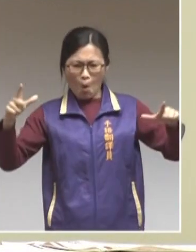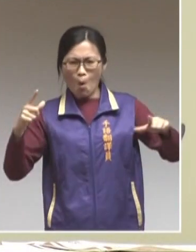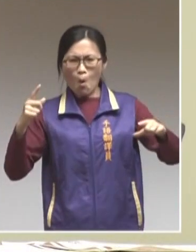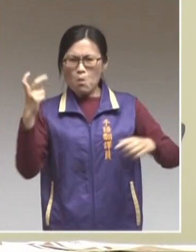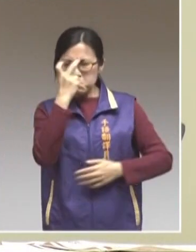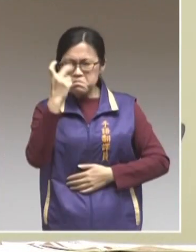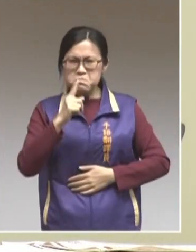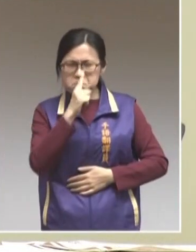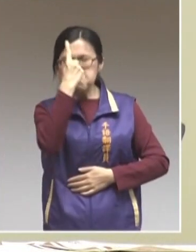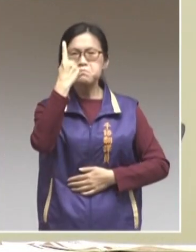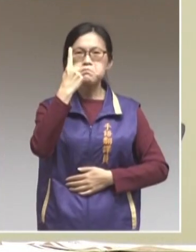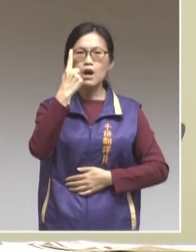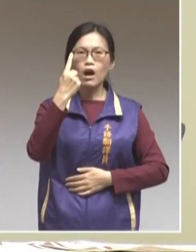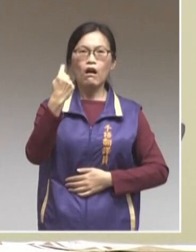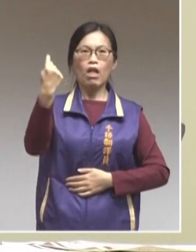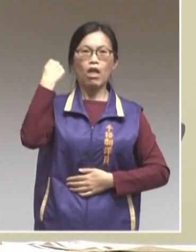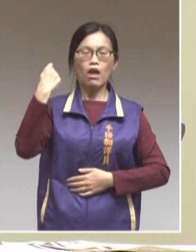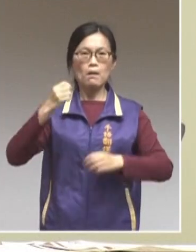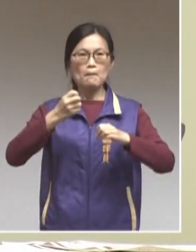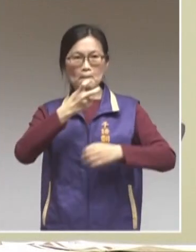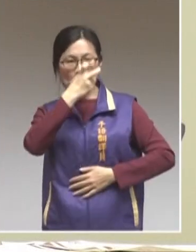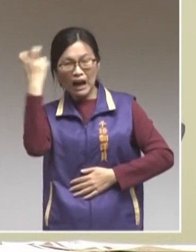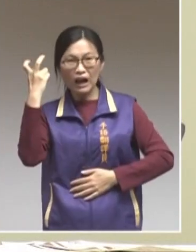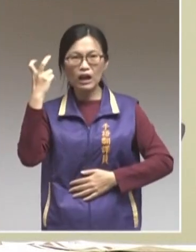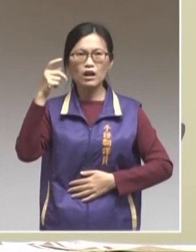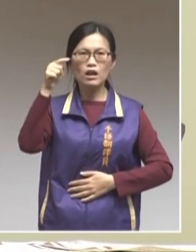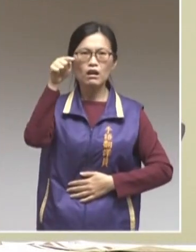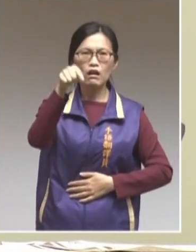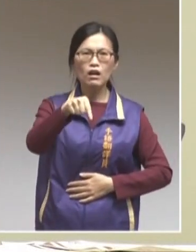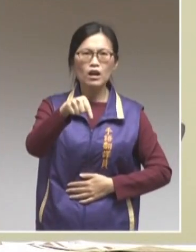候，昨天的报告出来有发现